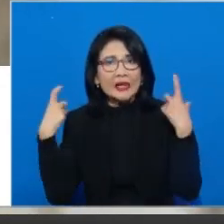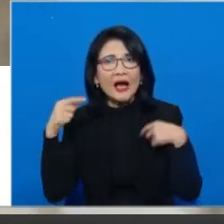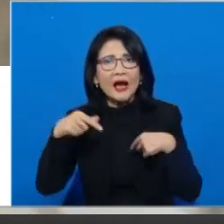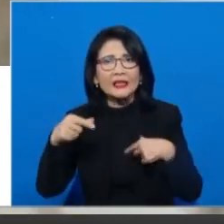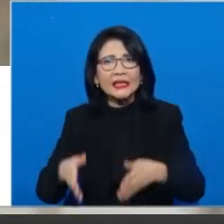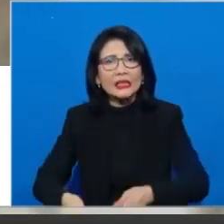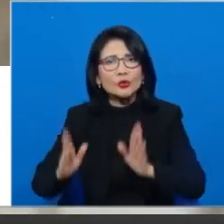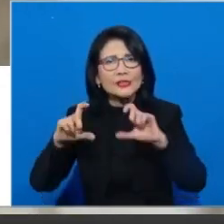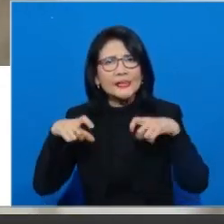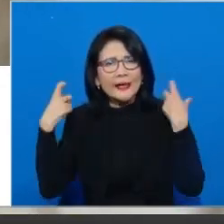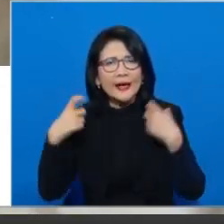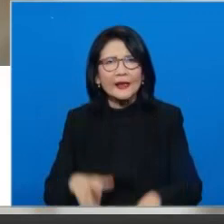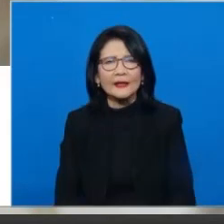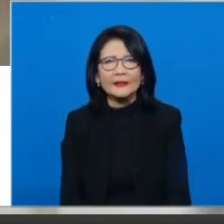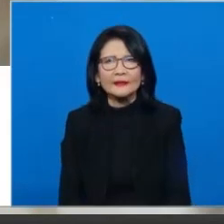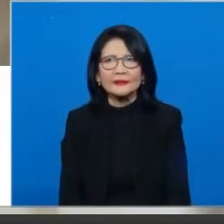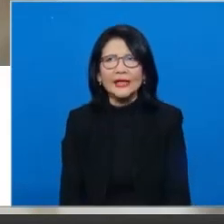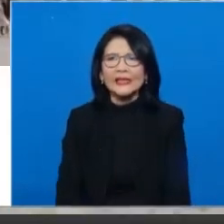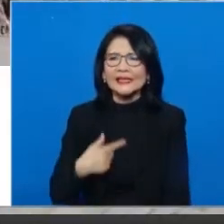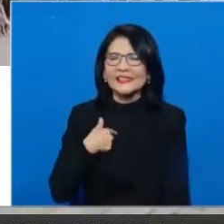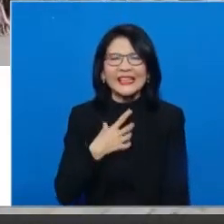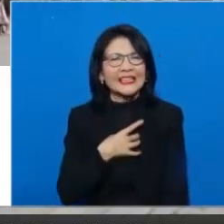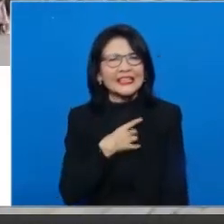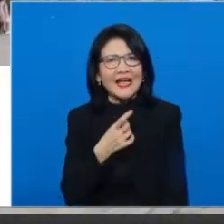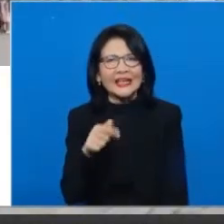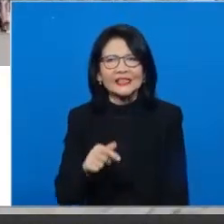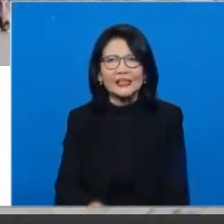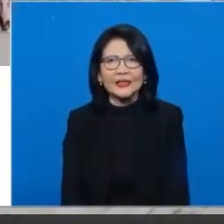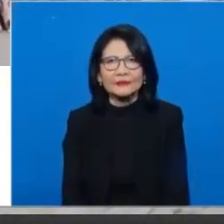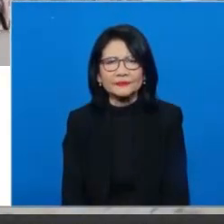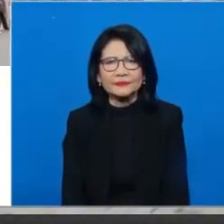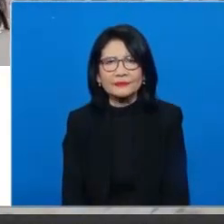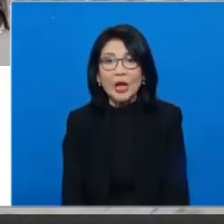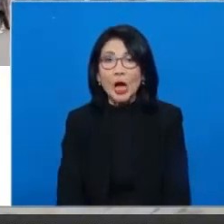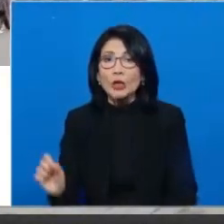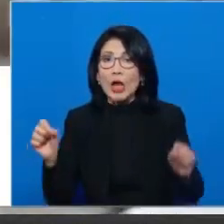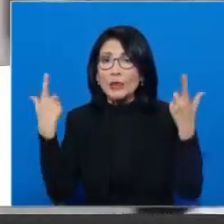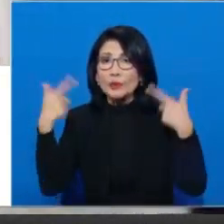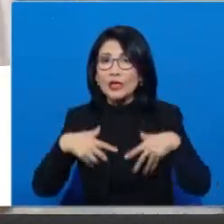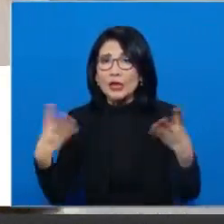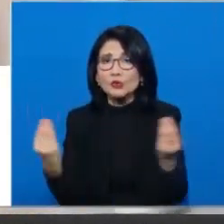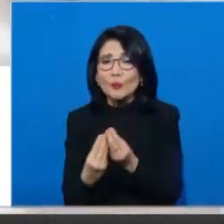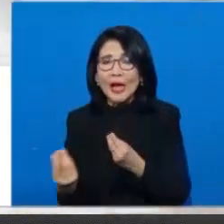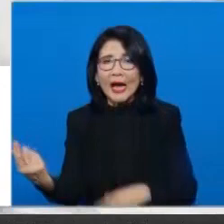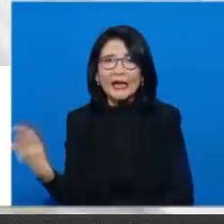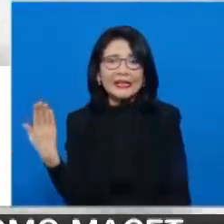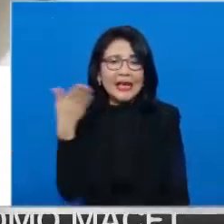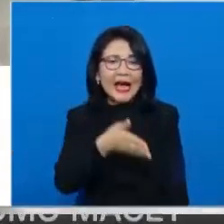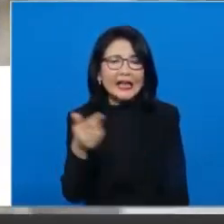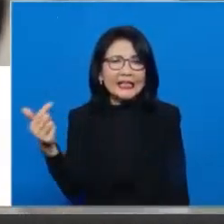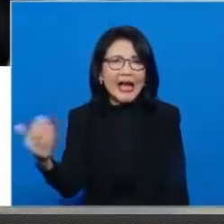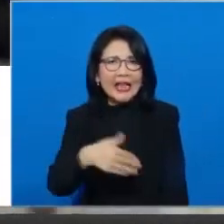sehingga jadi suatu yang tertarik untuk kita tahu. Pada masa libur Natal dan Tahun Baru, jumlah pengunjung yang datang ke Lawang Sewu